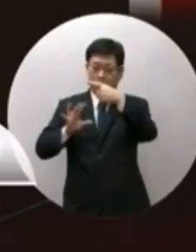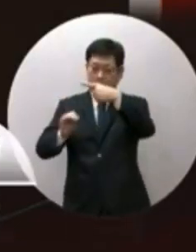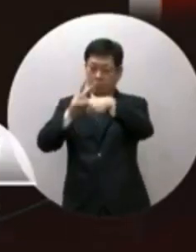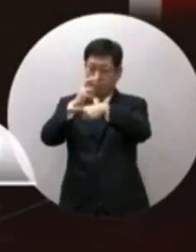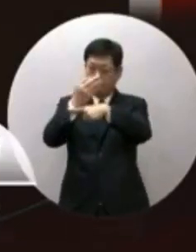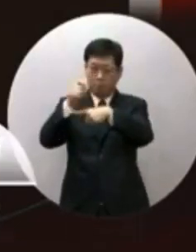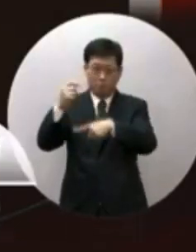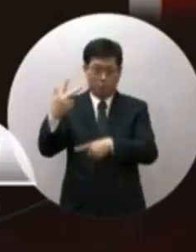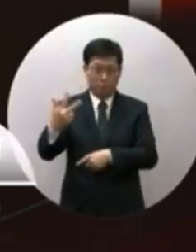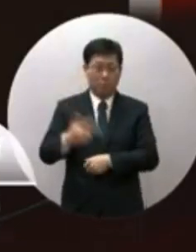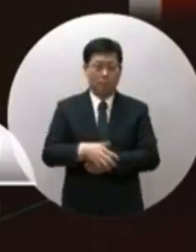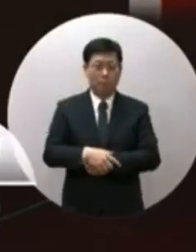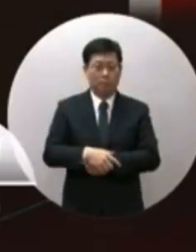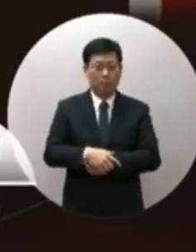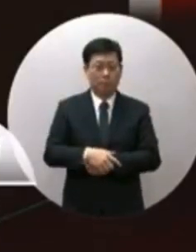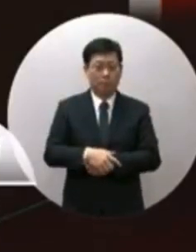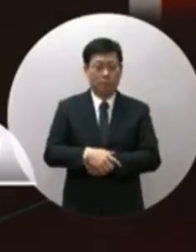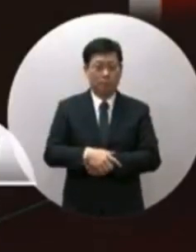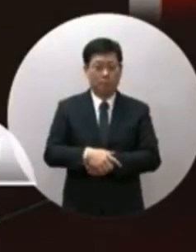29.7%。